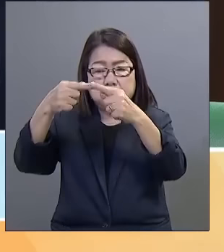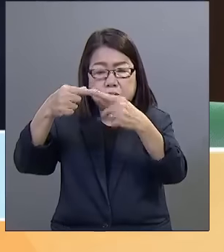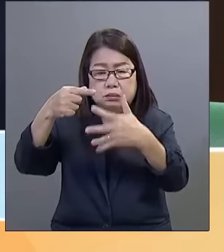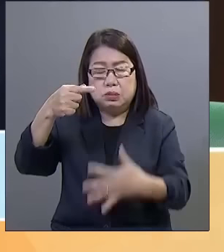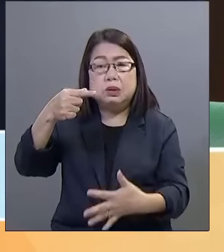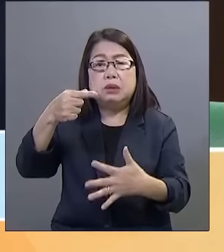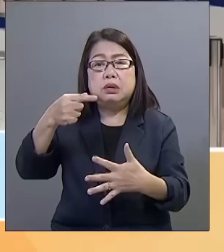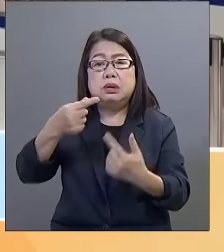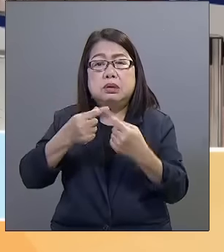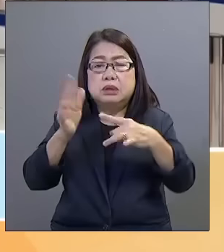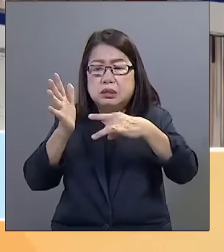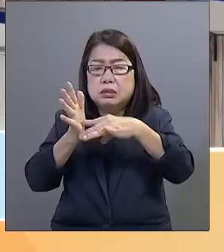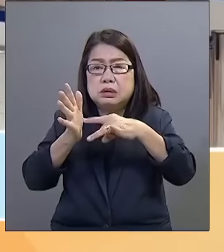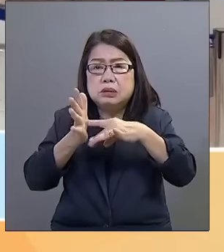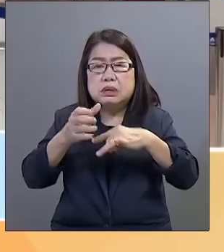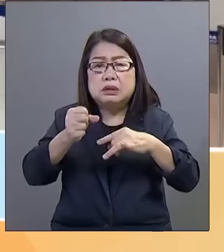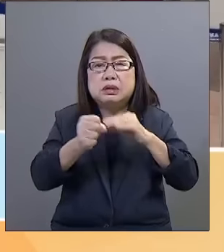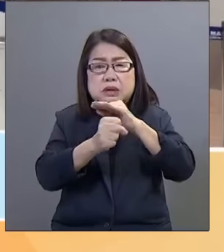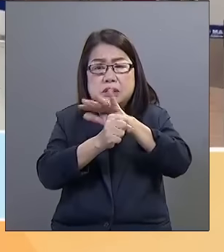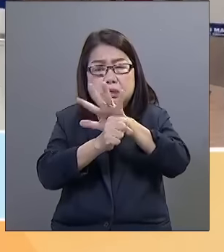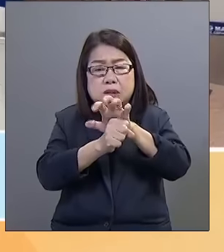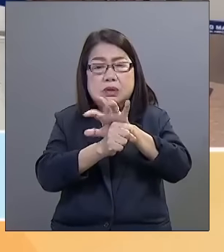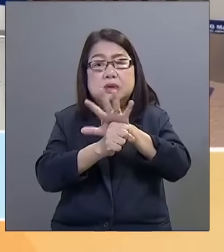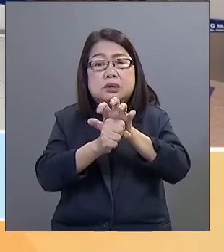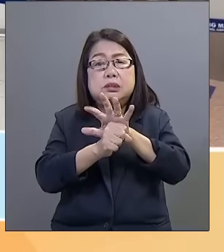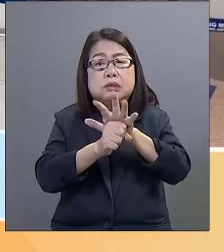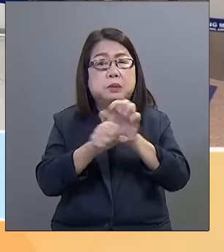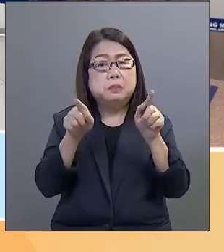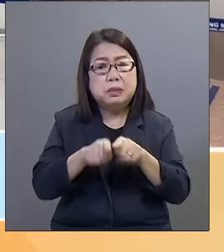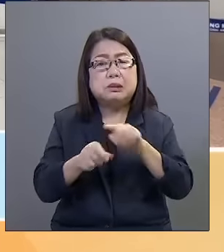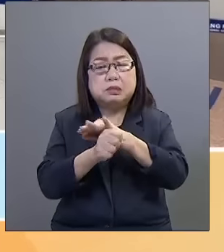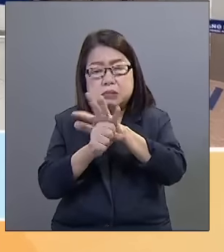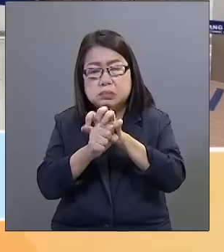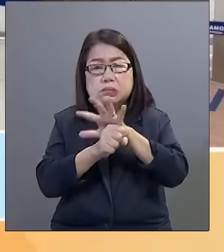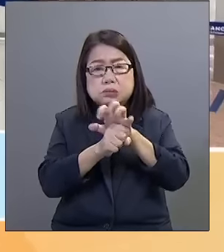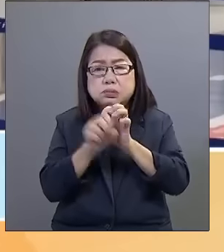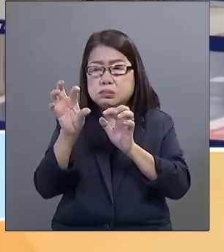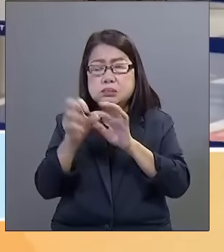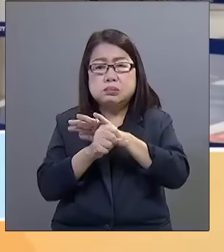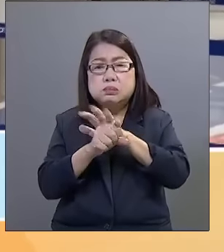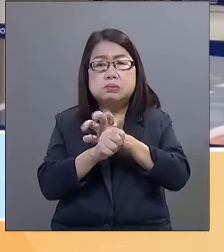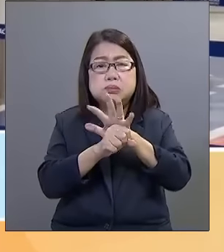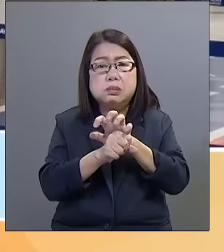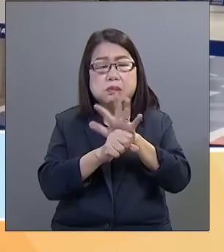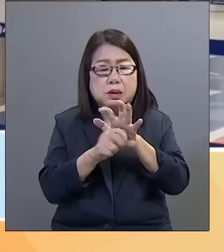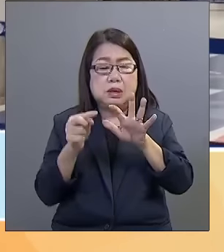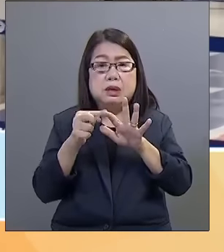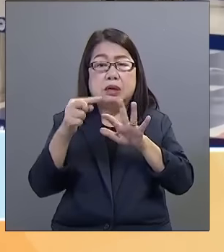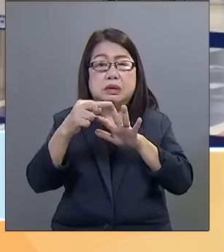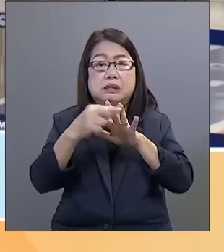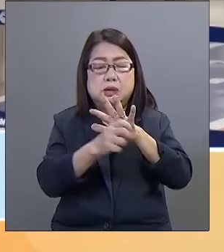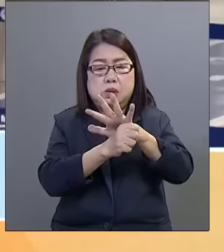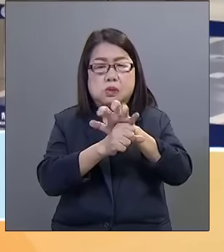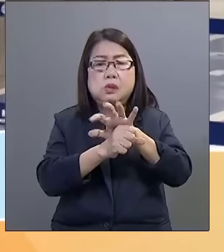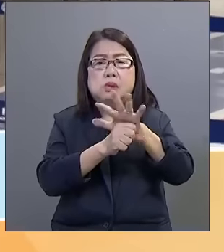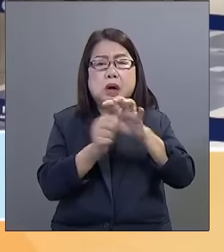ามของเขาเนี่ยก็จะมีความละไม้คล้ายกันด้วยบางทีก็มีการรีไซเคิลเอาตำแหน่งหนามบางตำแหน่งที่เคยใช้ได้ผลดีใน ส